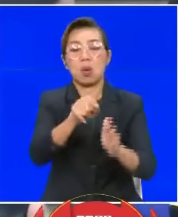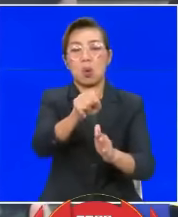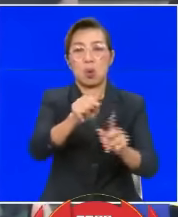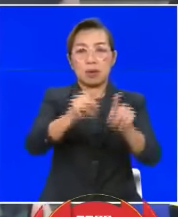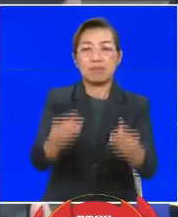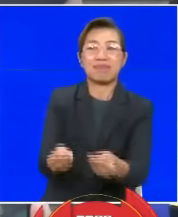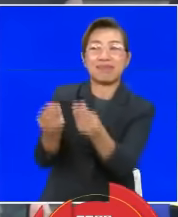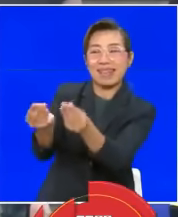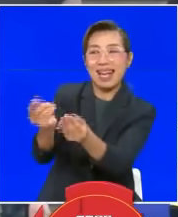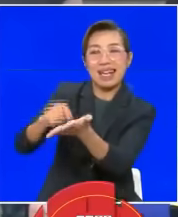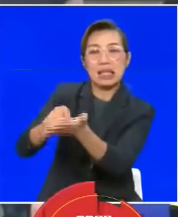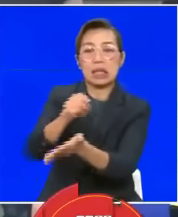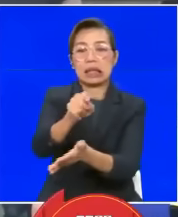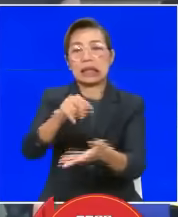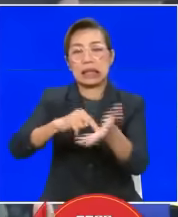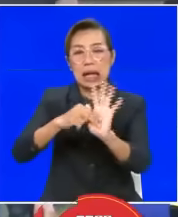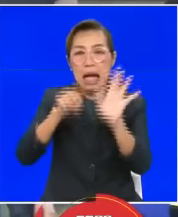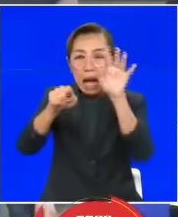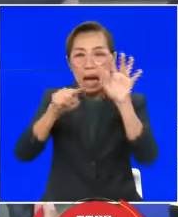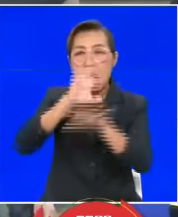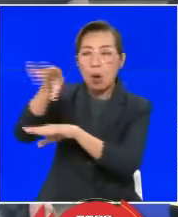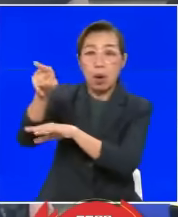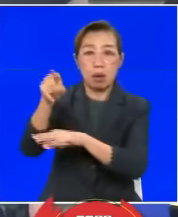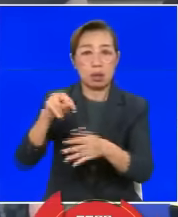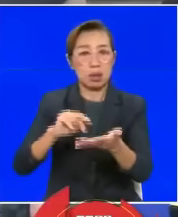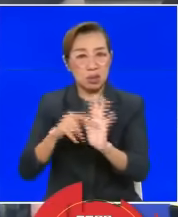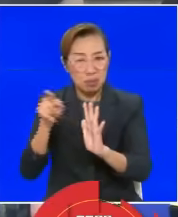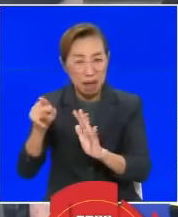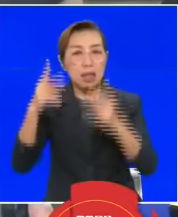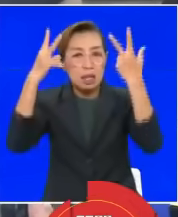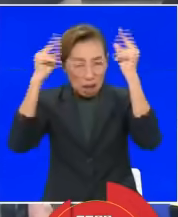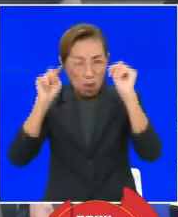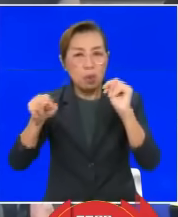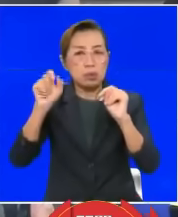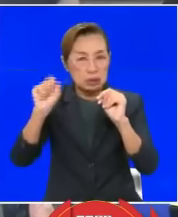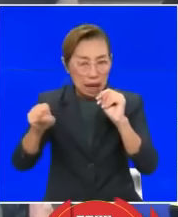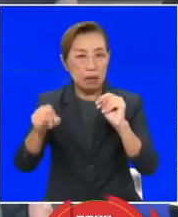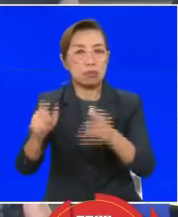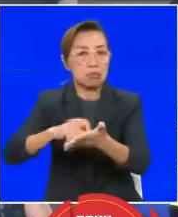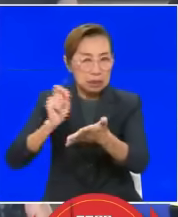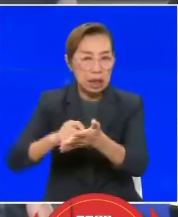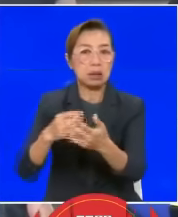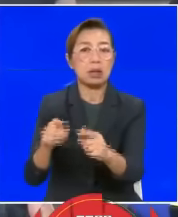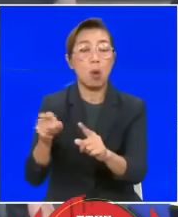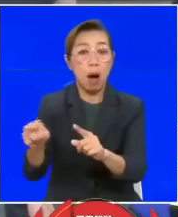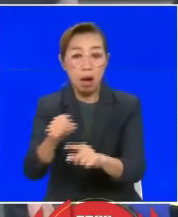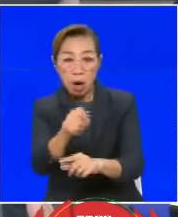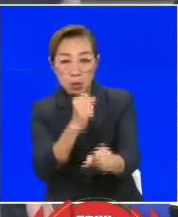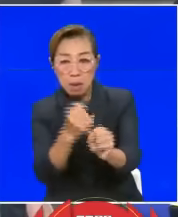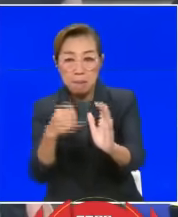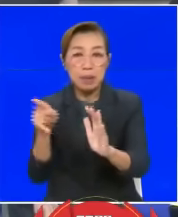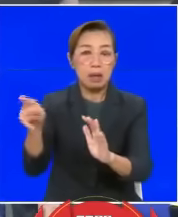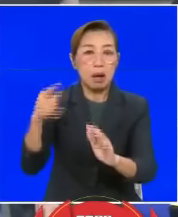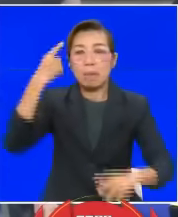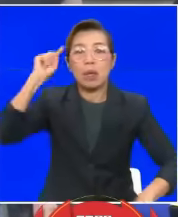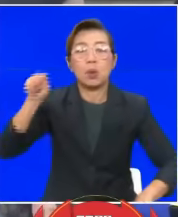ไม่ไม่ได้หมายว่าจะต้องมีส่วนในการทำผิดเสมอไปท่านอยู่ในกระบวนการแต่ไม่ได้มีส่วนรู้เห็นในการทำผิดอะไรที่ผมถอนท่านได้ผมก็